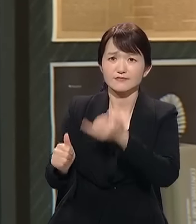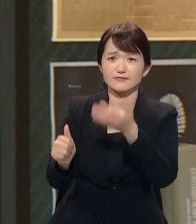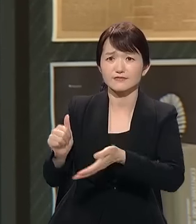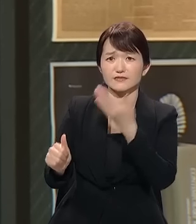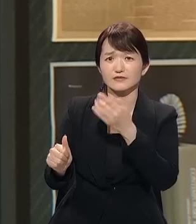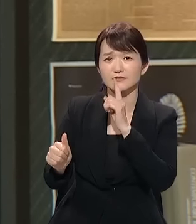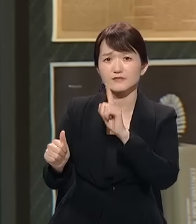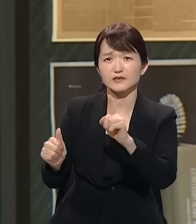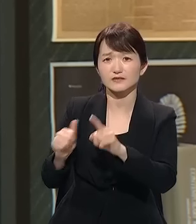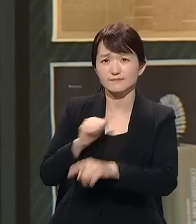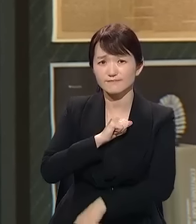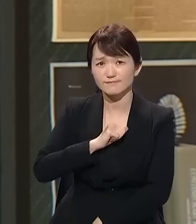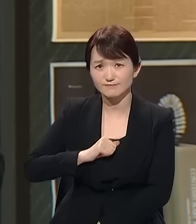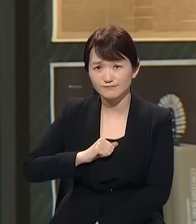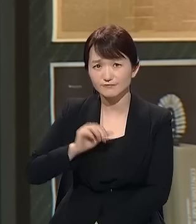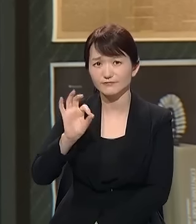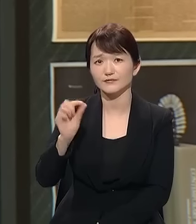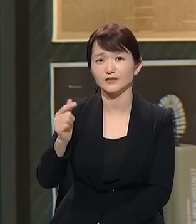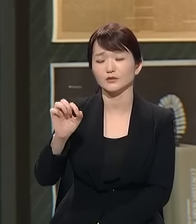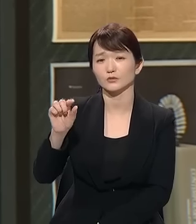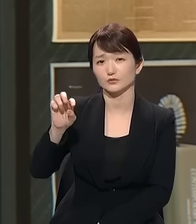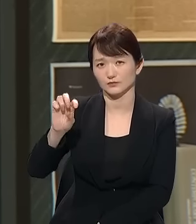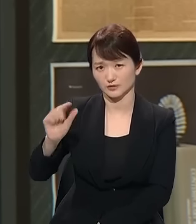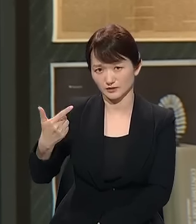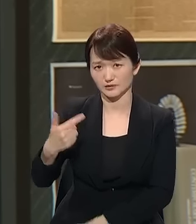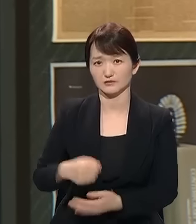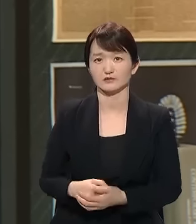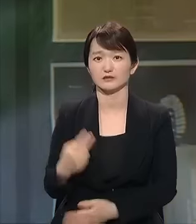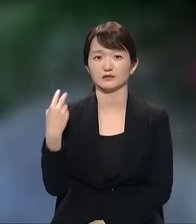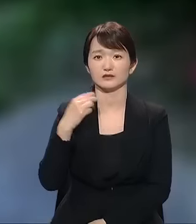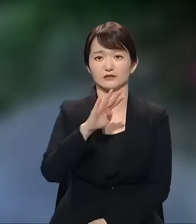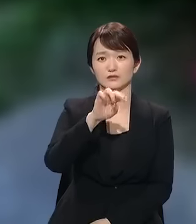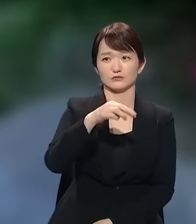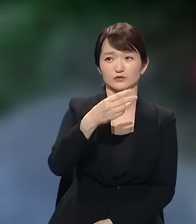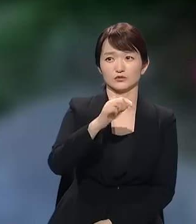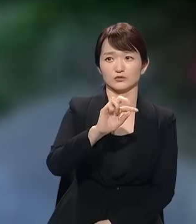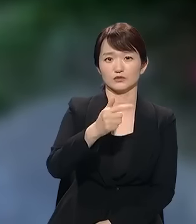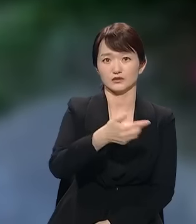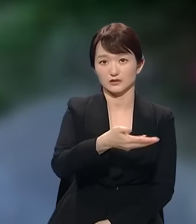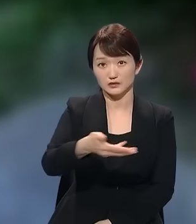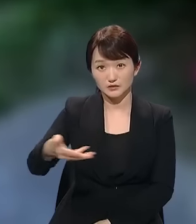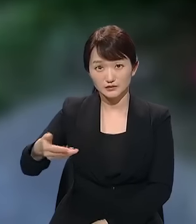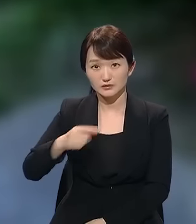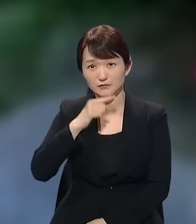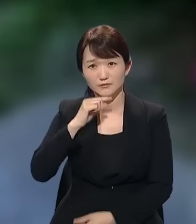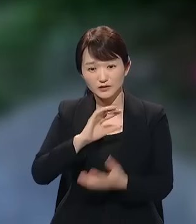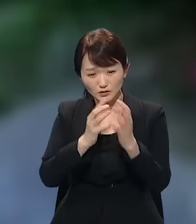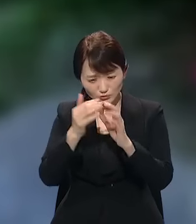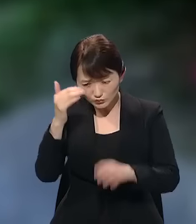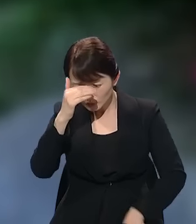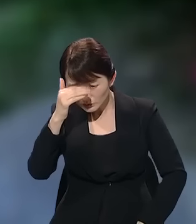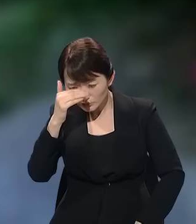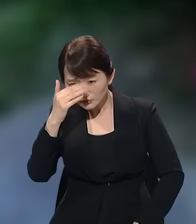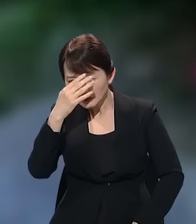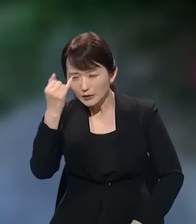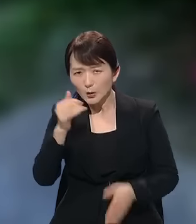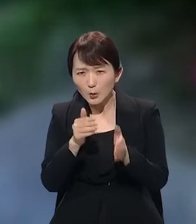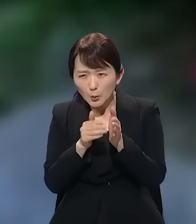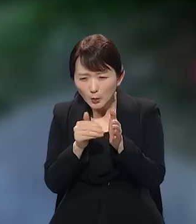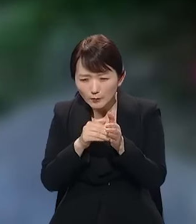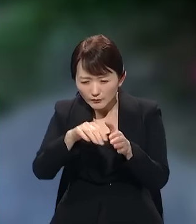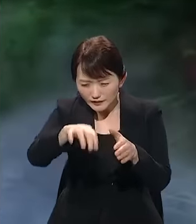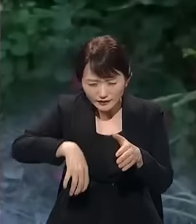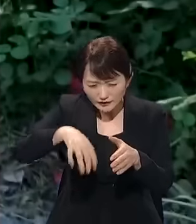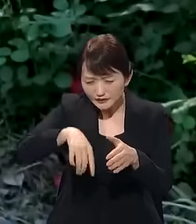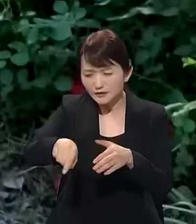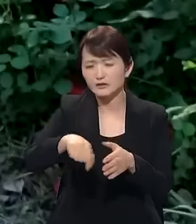신고하려다 참았어 하신 안옥미님. 자, 그제 불광천에 장미 구경 갔는데 할머니가 몰래 저걸 캐고 있더라고요.